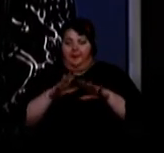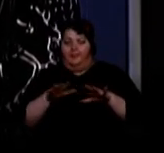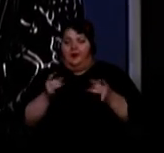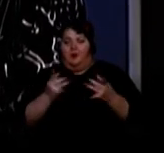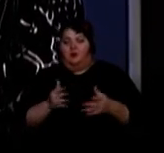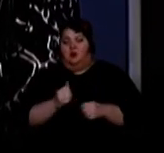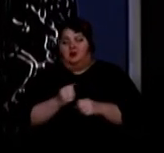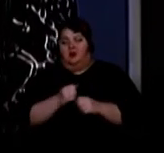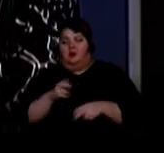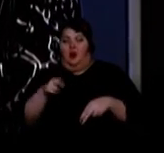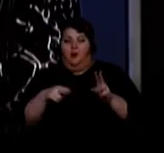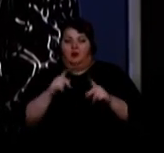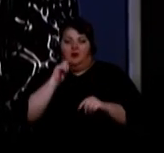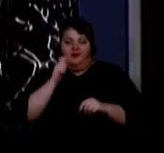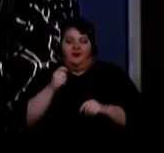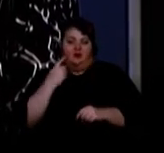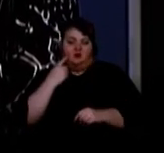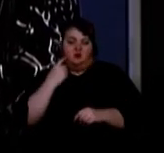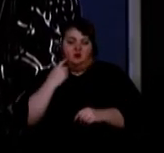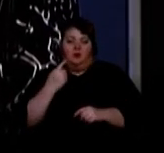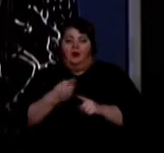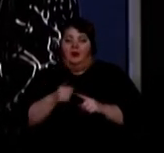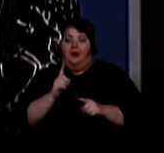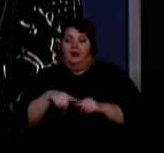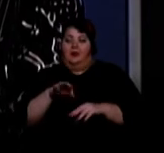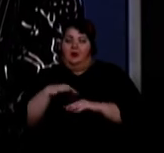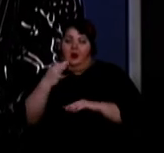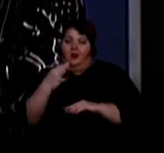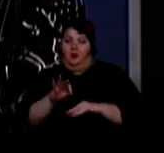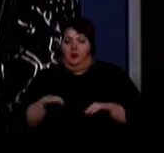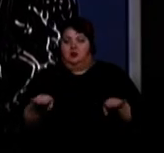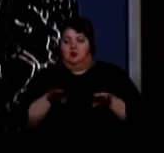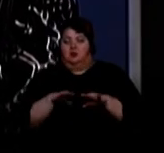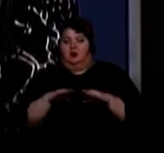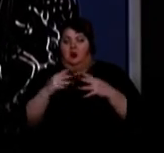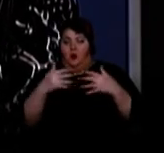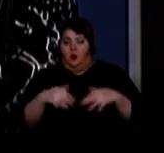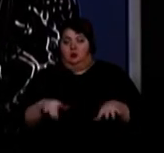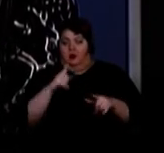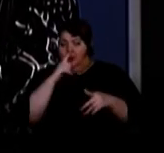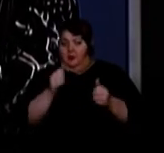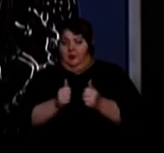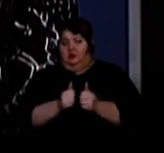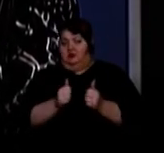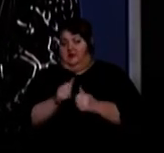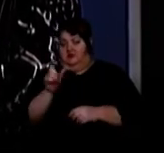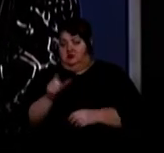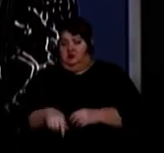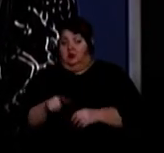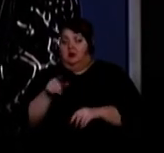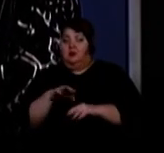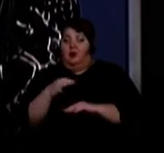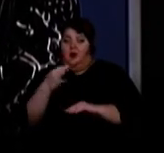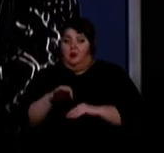знаете, сделать операцию, вырвать зуб. Это боль сродни боли утраты близкого человека. И с этой болью